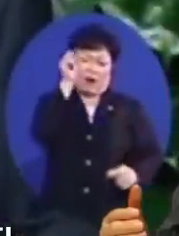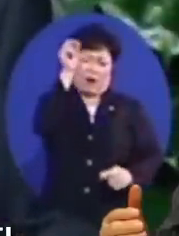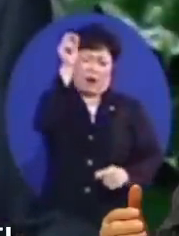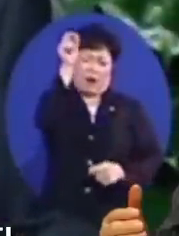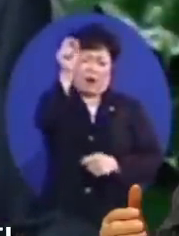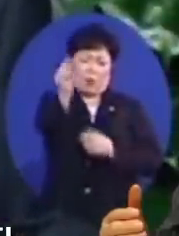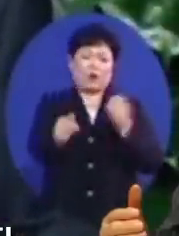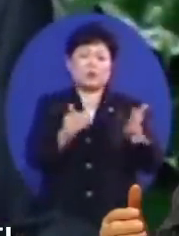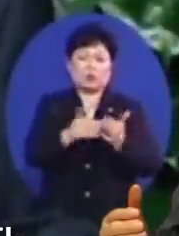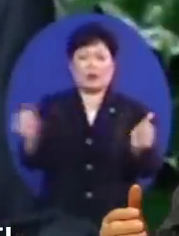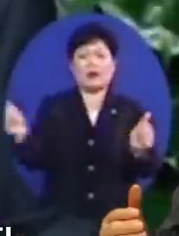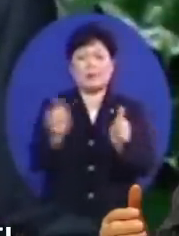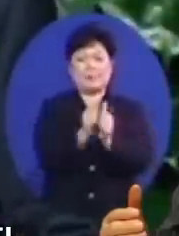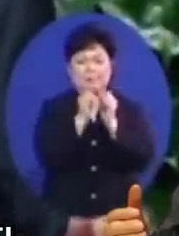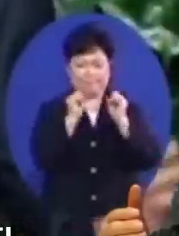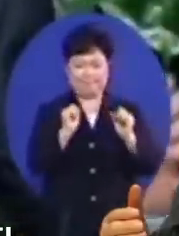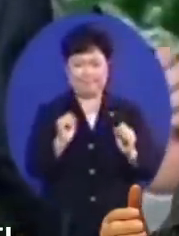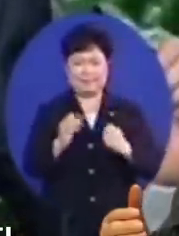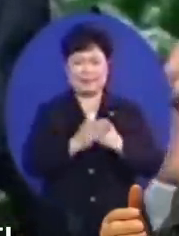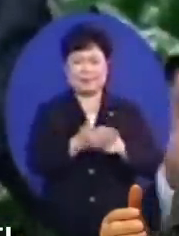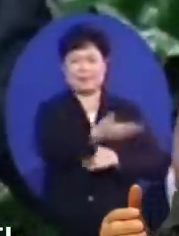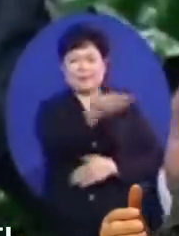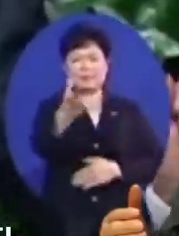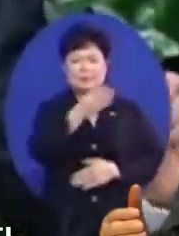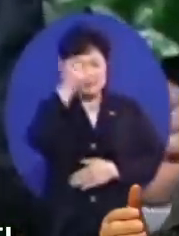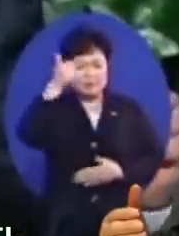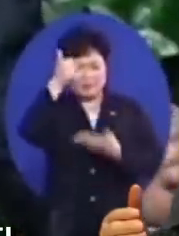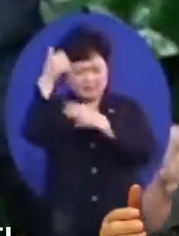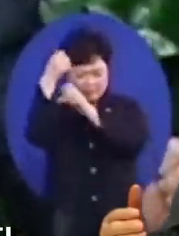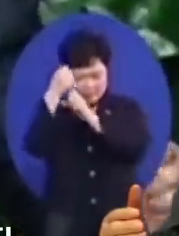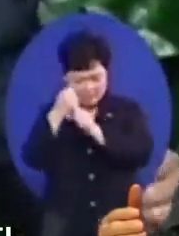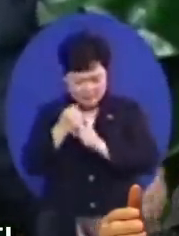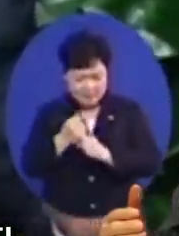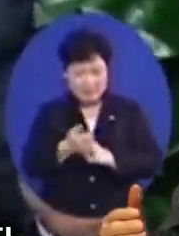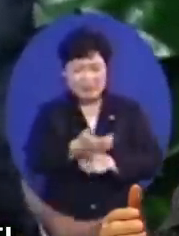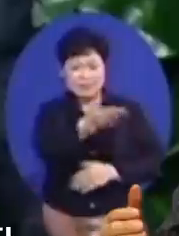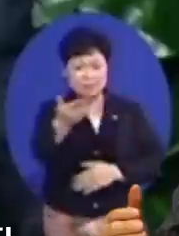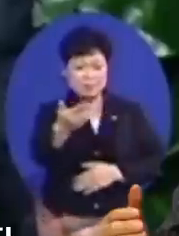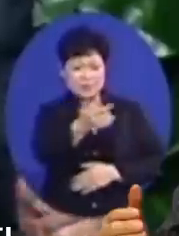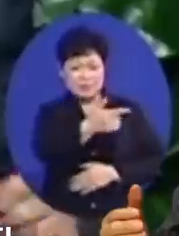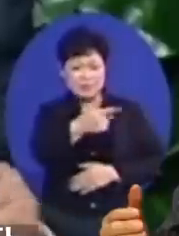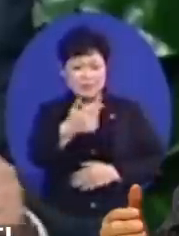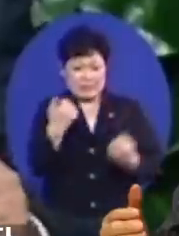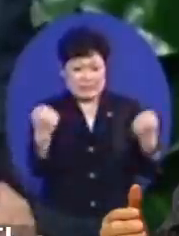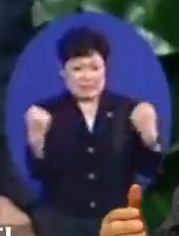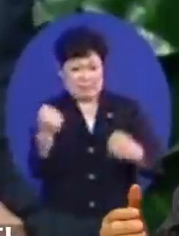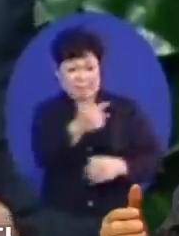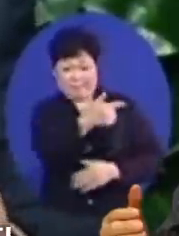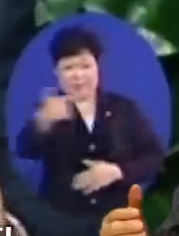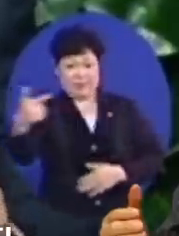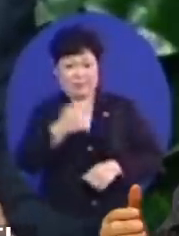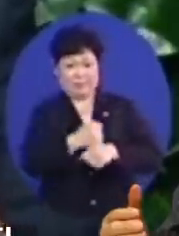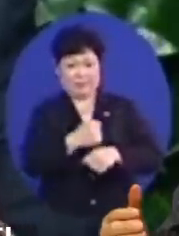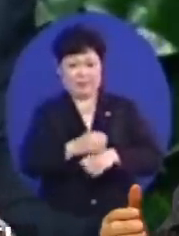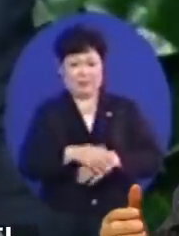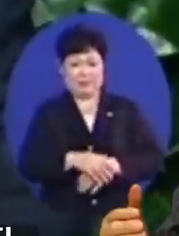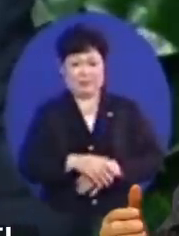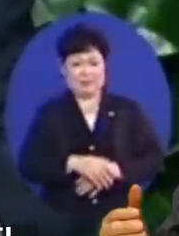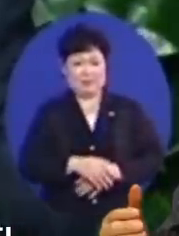같이 계신 것입니다. 그러므로 여러분 성령께 의지하면 여러분이 굉장한 힘이 있습니다. 삼손 뒤나가라